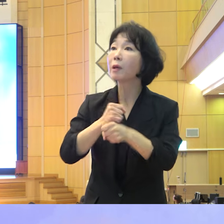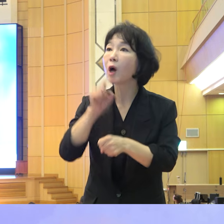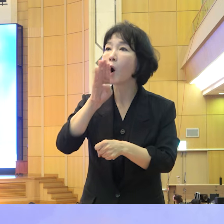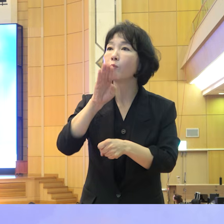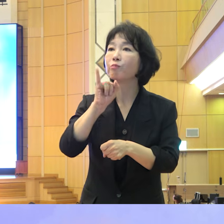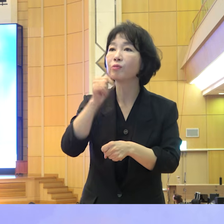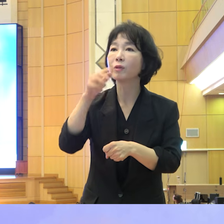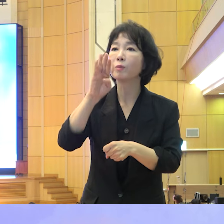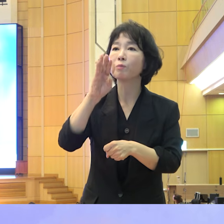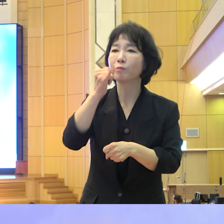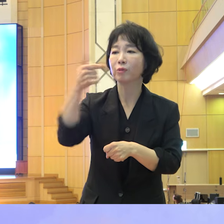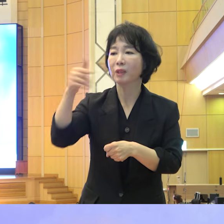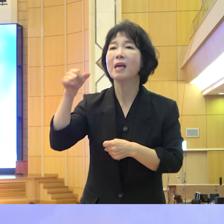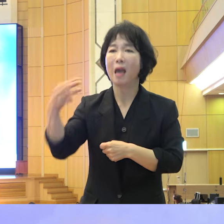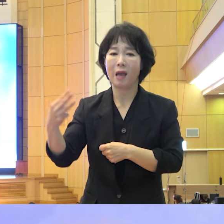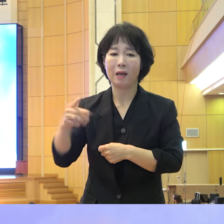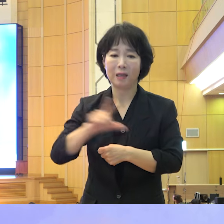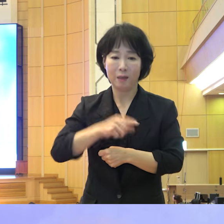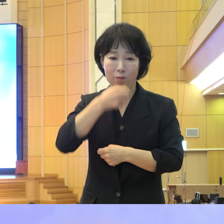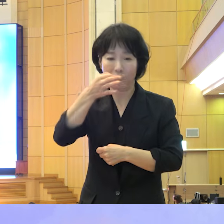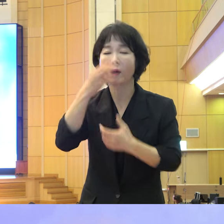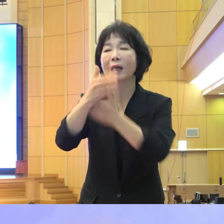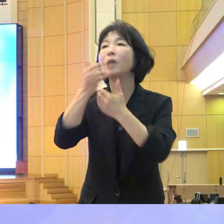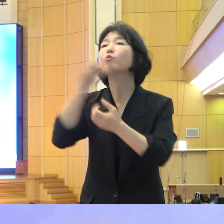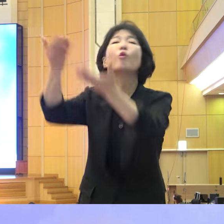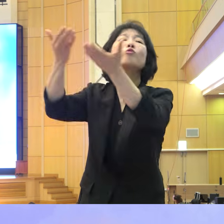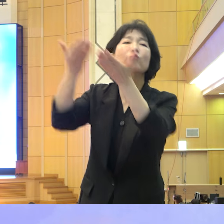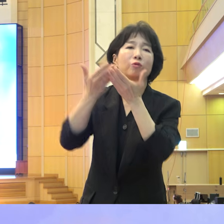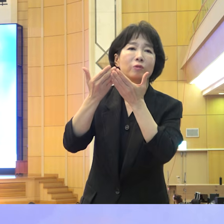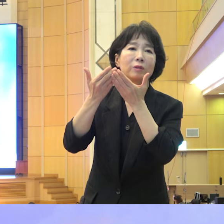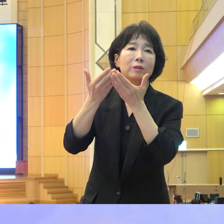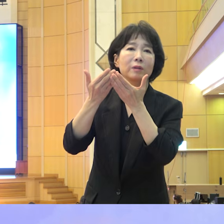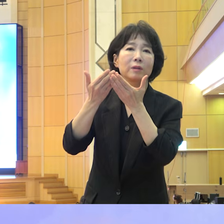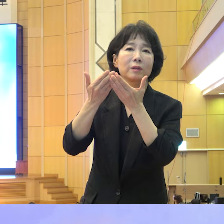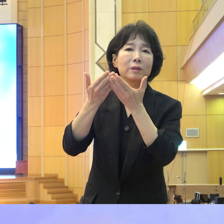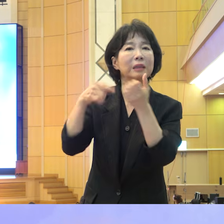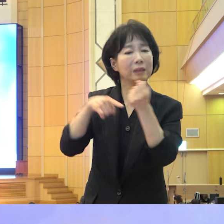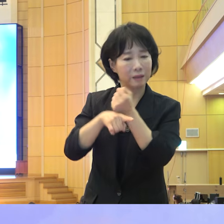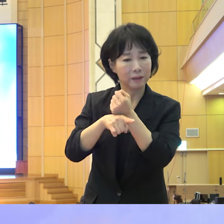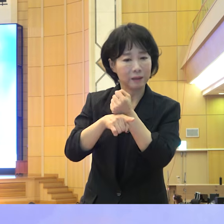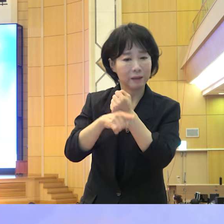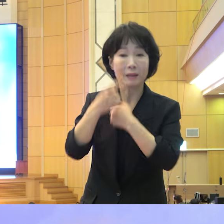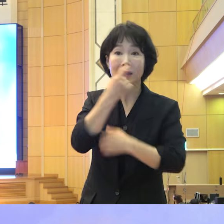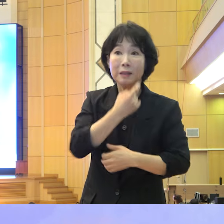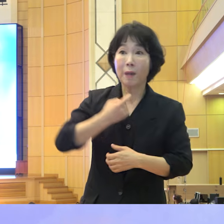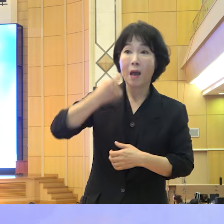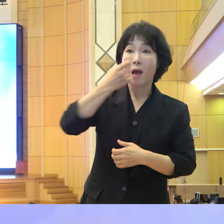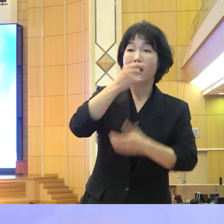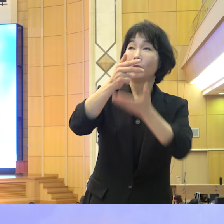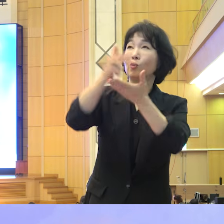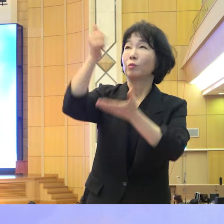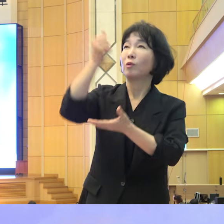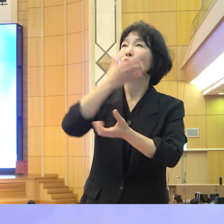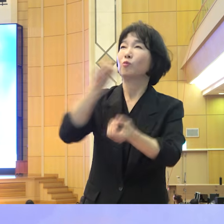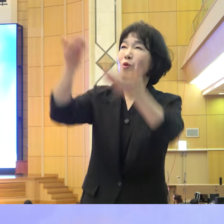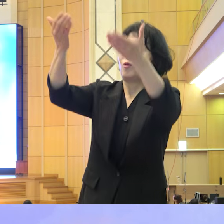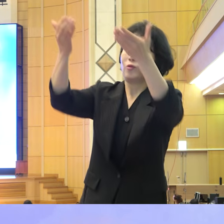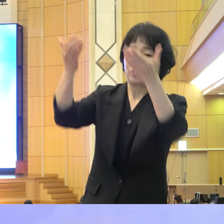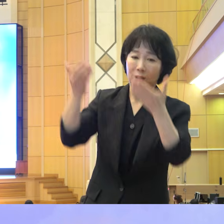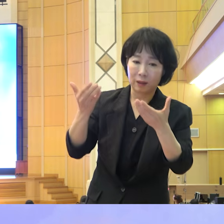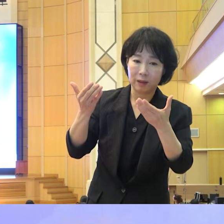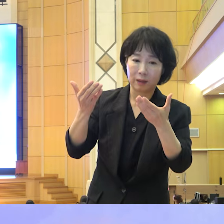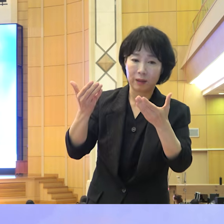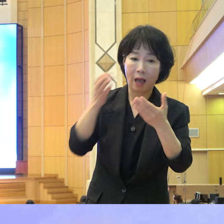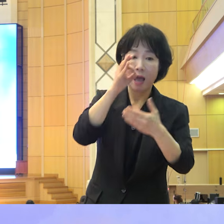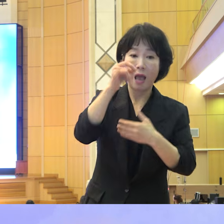하였더라. 하나님이 축복하시고 축복받아서 그 입에서 주님이 축복하신 하나님,